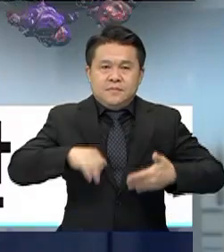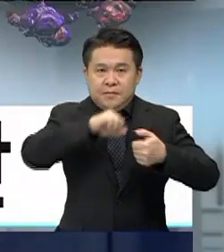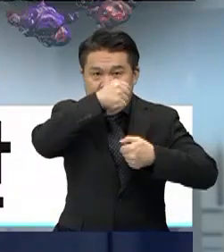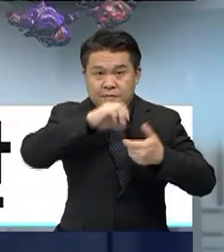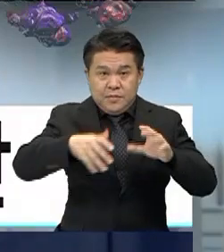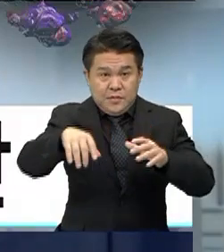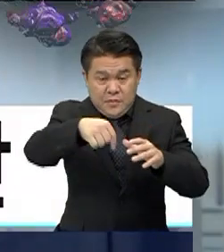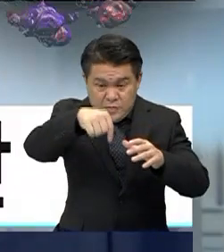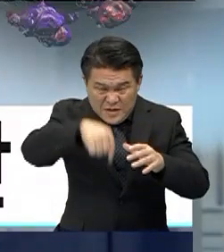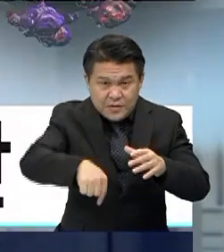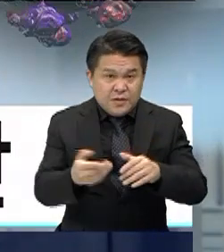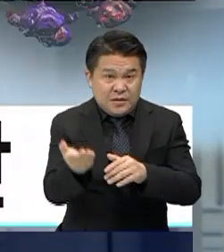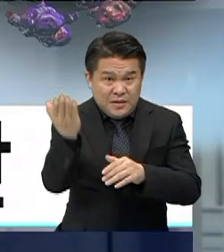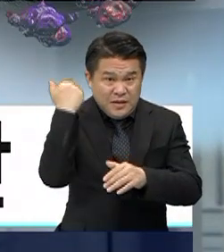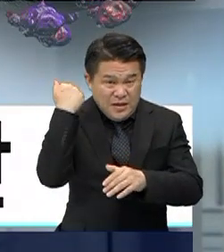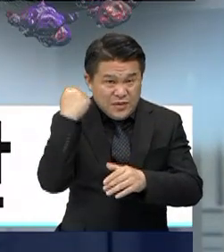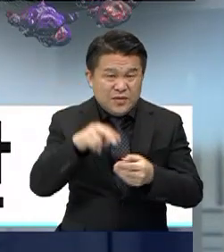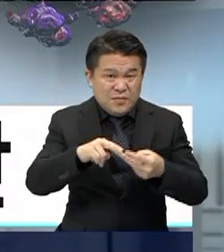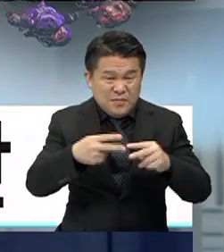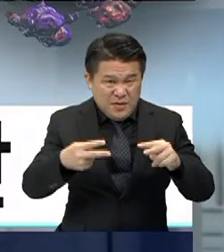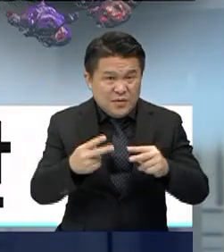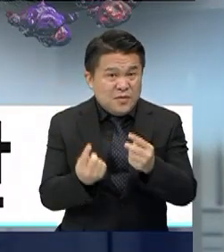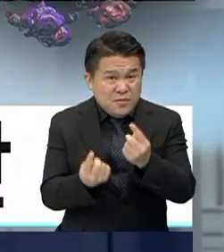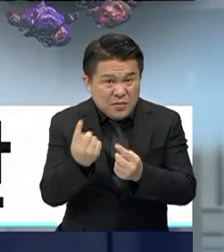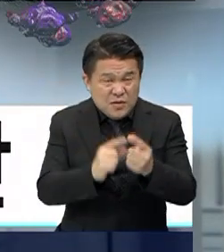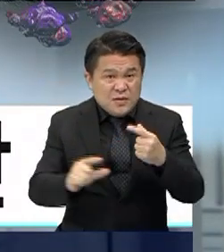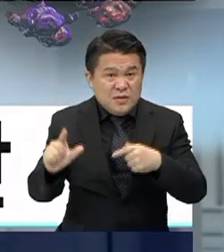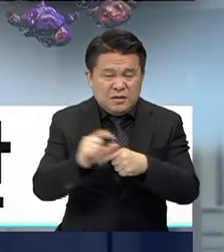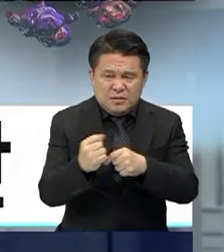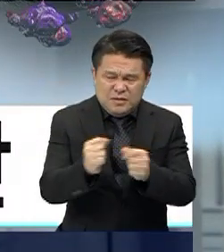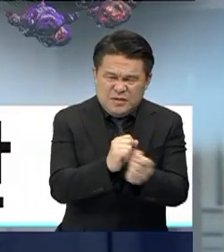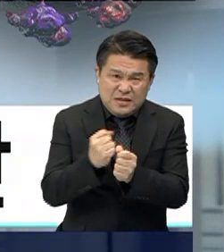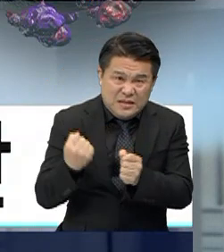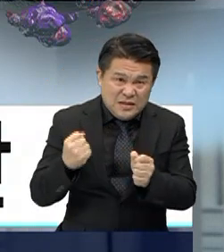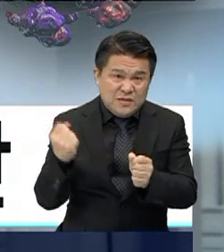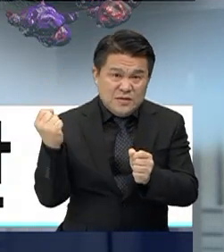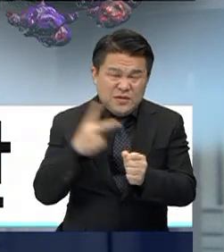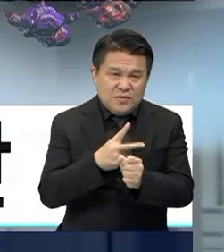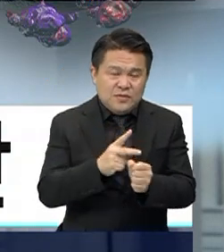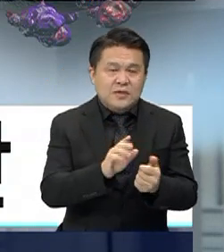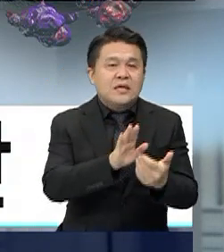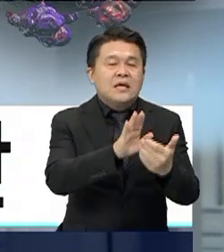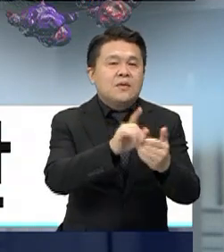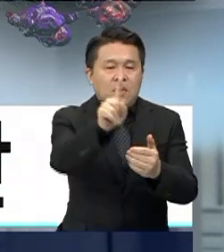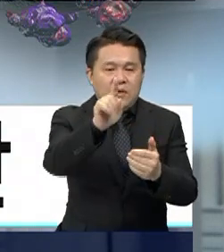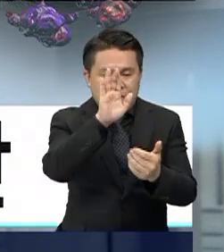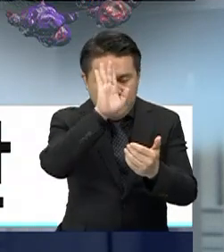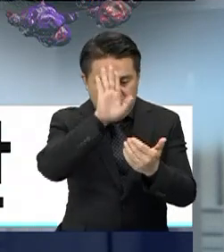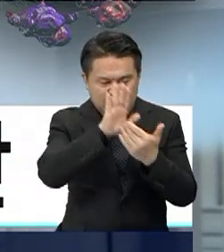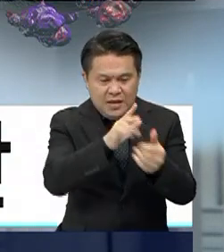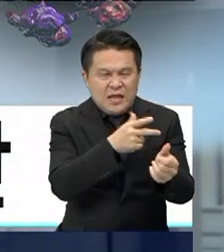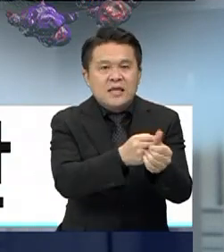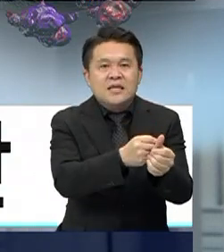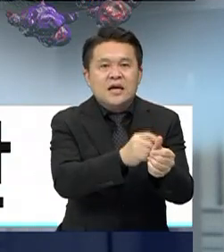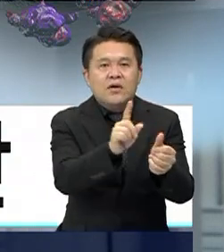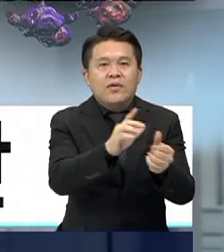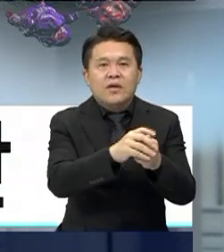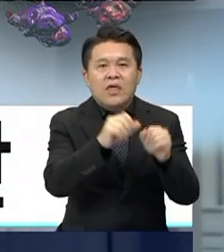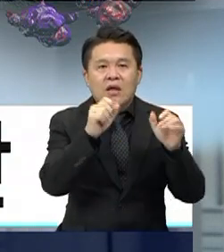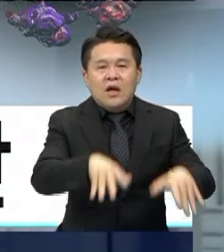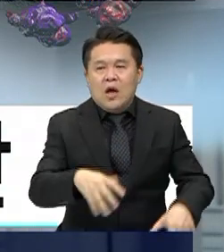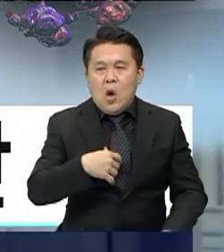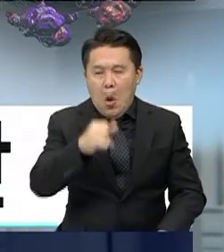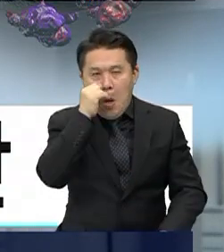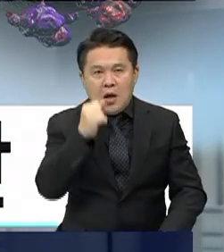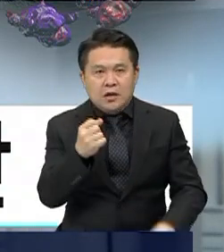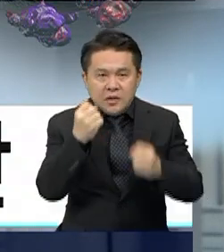남아공 등에서는 기존 변이보다 전파력이 강하고 백신 무력화 우려까지 있는 새 변이가 발견됐습니다. 영국은 즉각 남아공 등에서